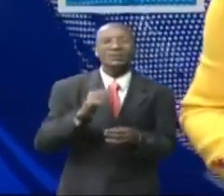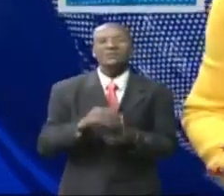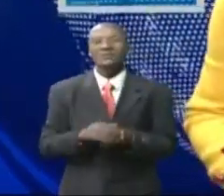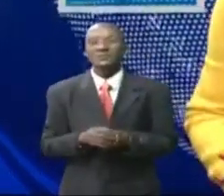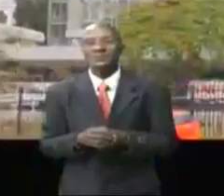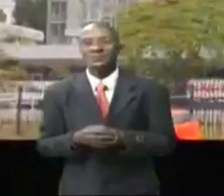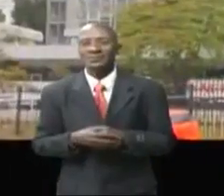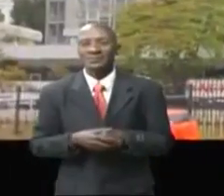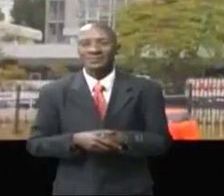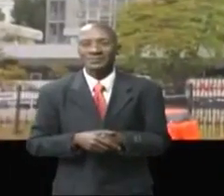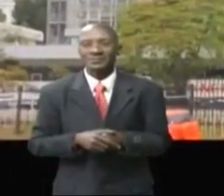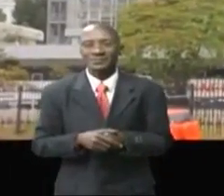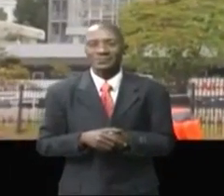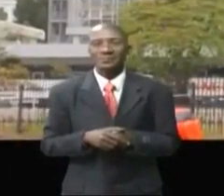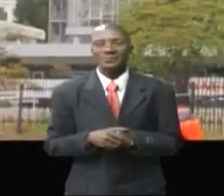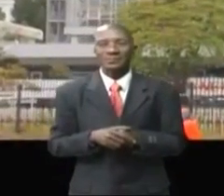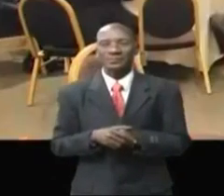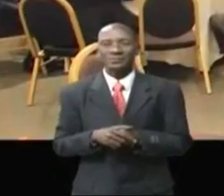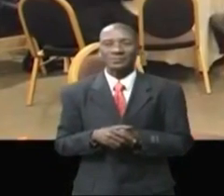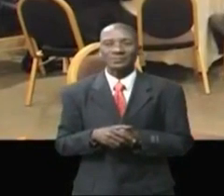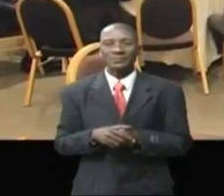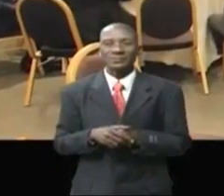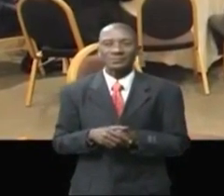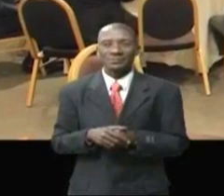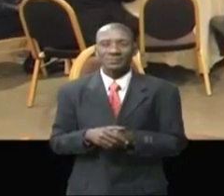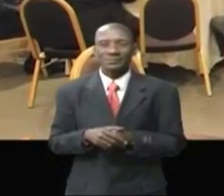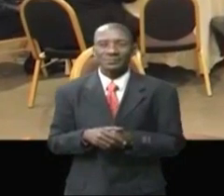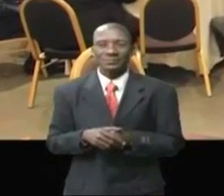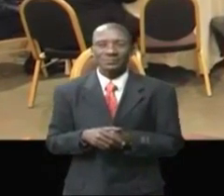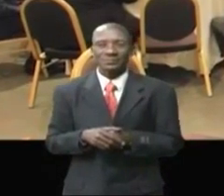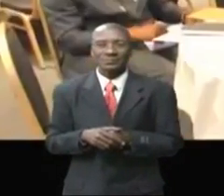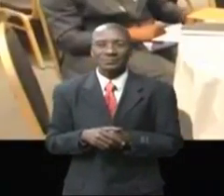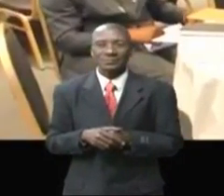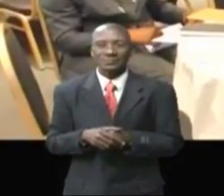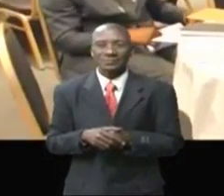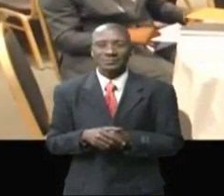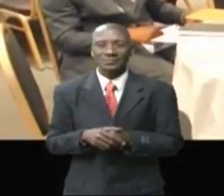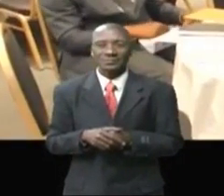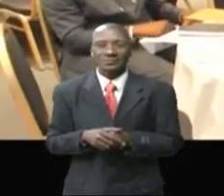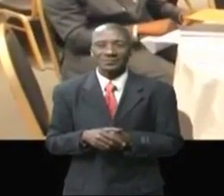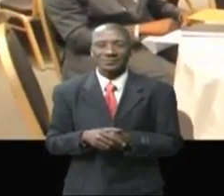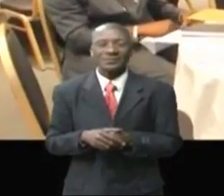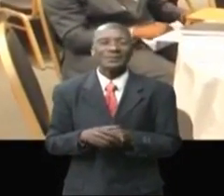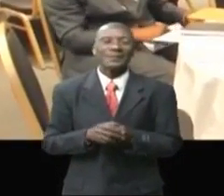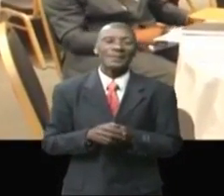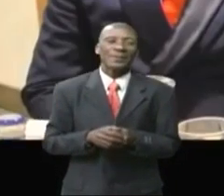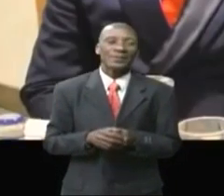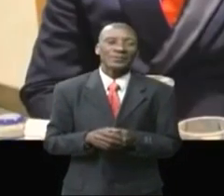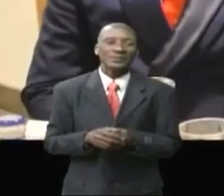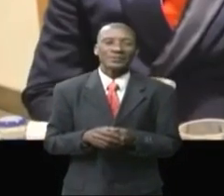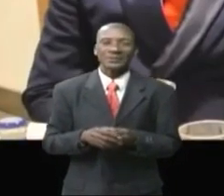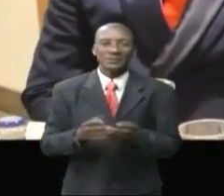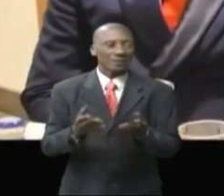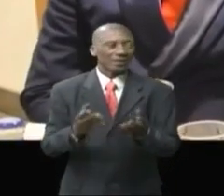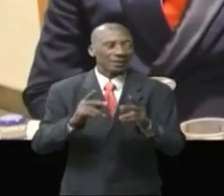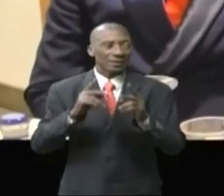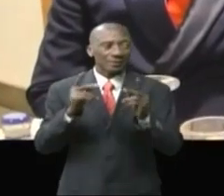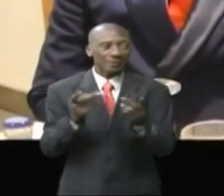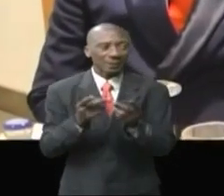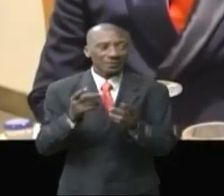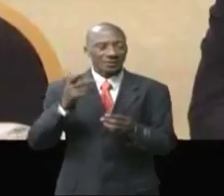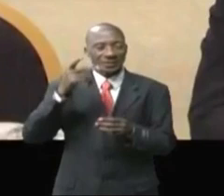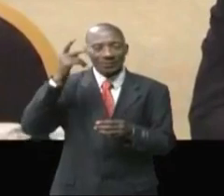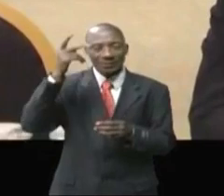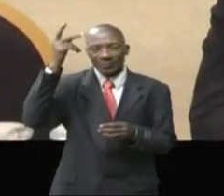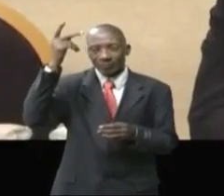Ndimbou. Tout est parti d'un constat malheureux selon lequel dans notre pays, la RDC, l'Église est encore séparée et en proie. Sur le